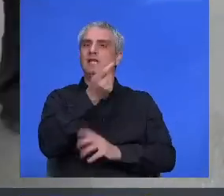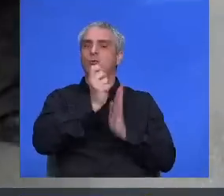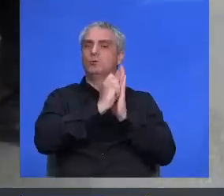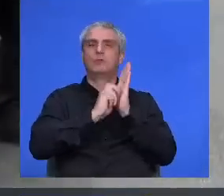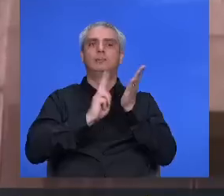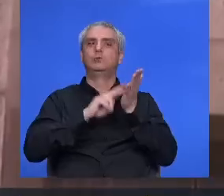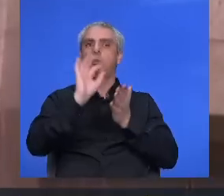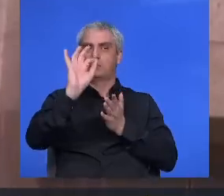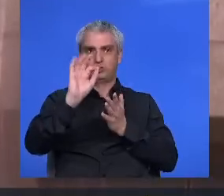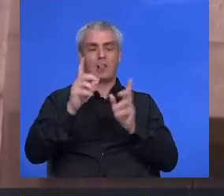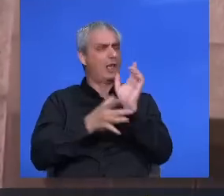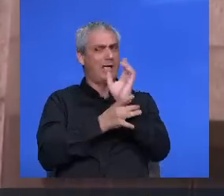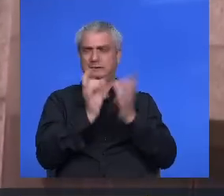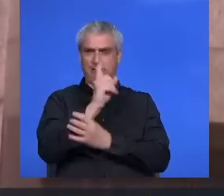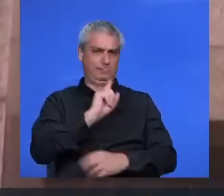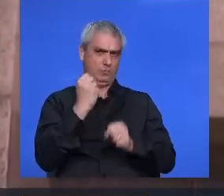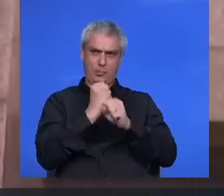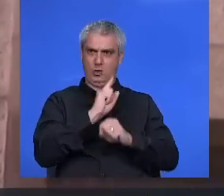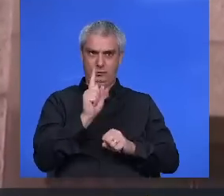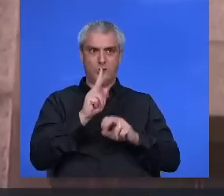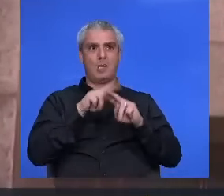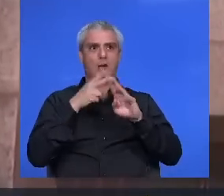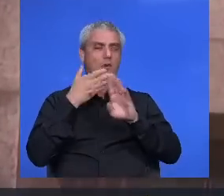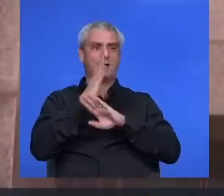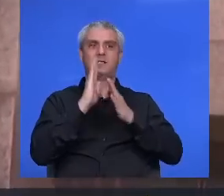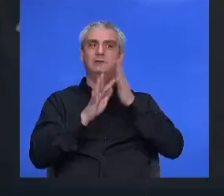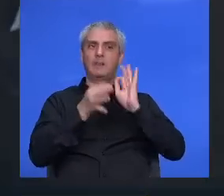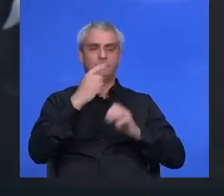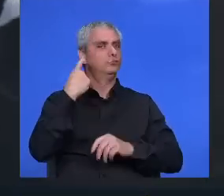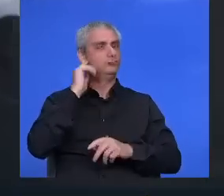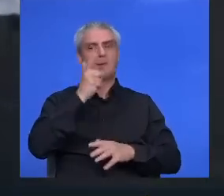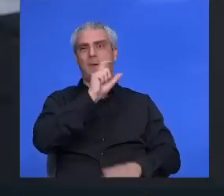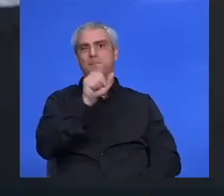אזיקים לא יהיו שם. משם ייכנס לבית המשפט וישמע את האישומים.